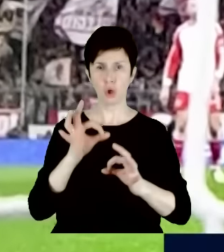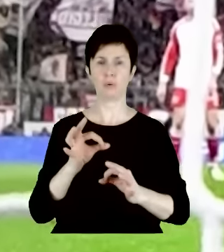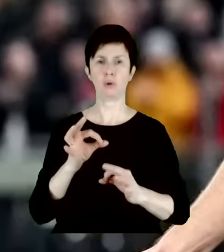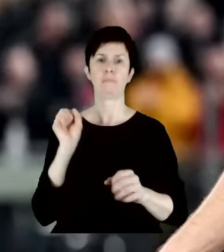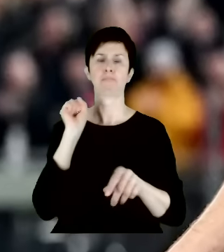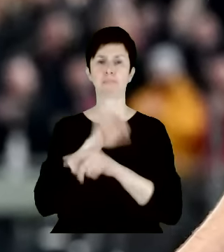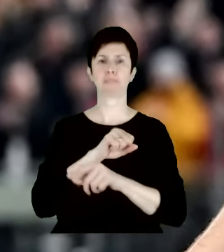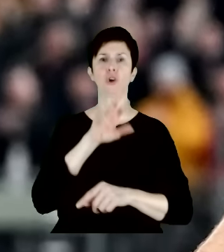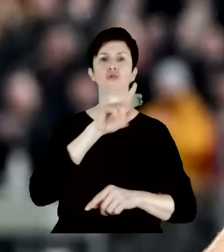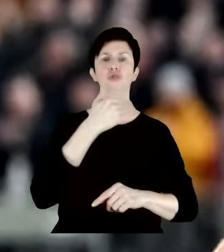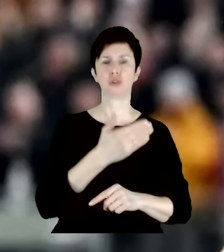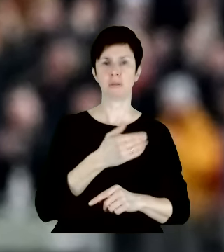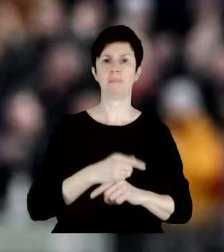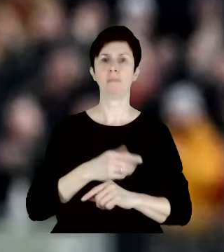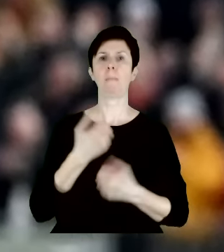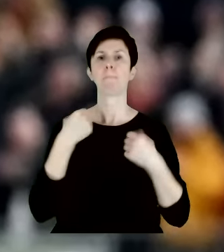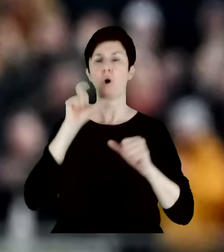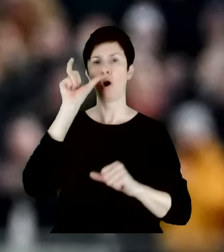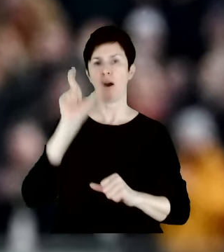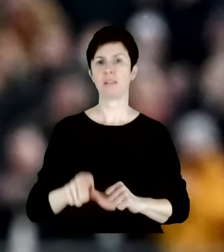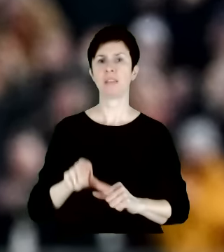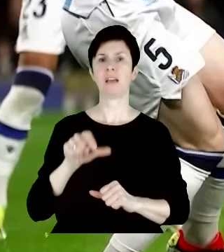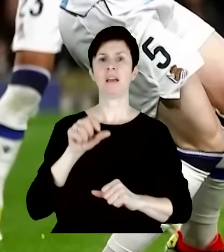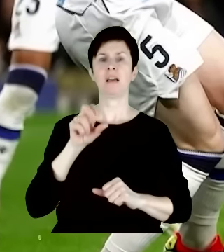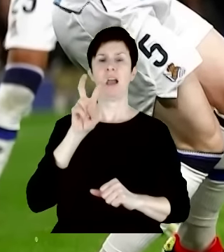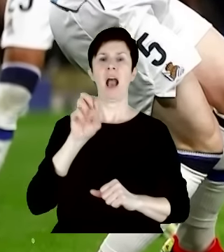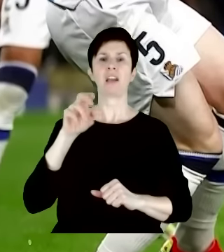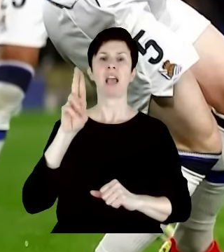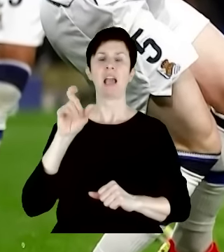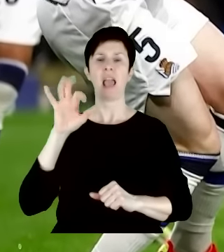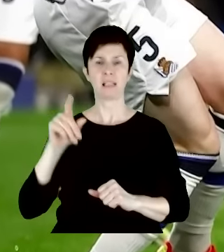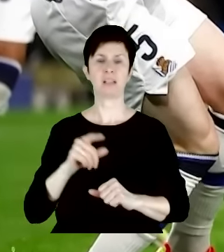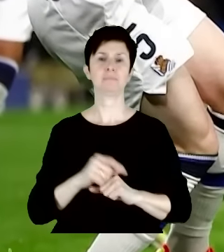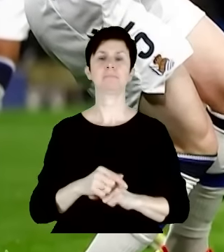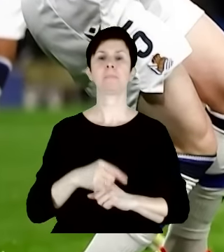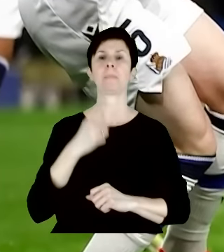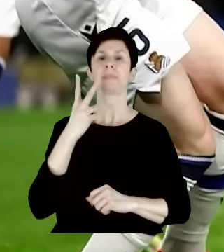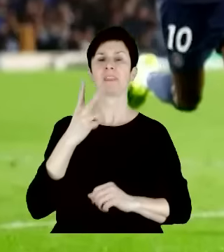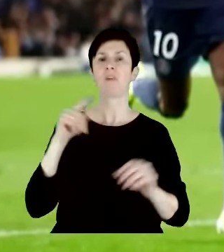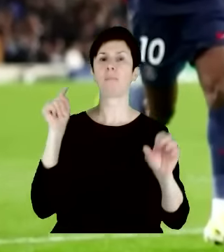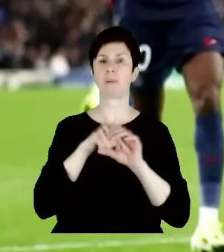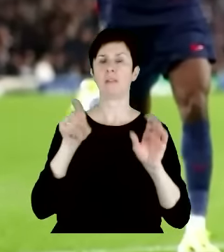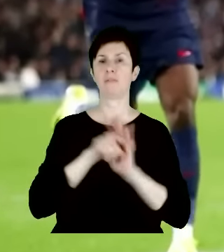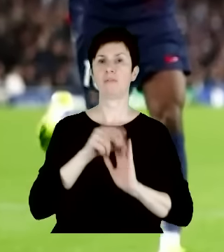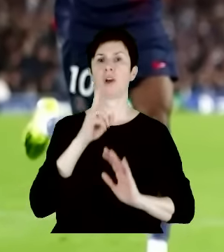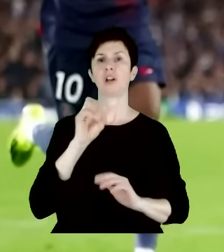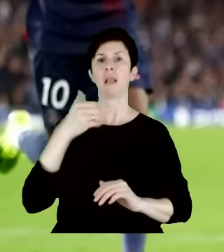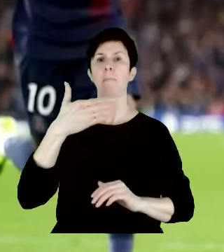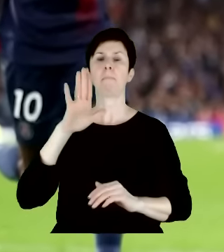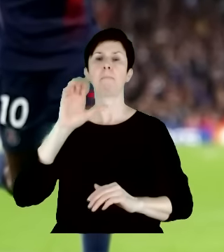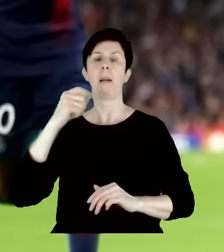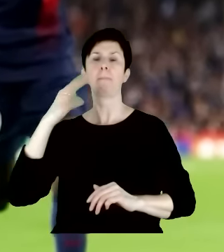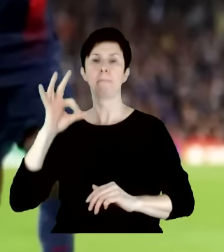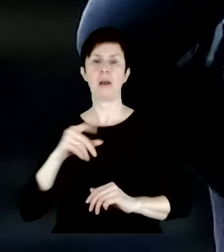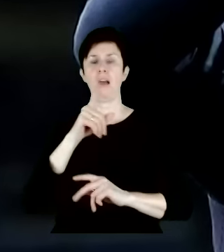Rzymian. Bohaterem mistrzów Niemiec został ich supernapastnik Harry Kane, który ustrzelił dublet. Dwoma bramkami popisał się także Kylian Mbappe, a jego PSG ograło